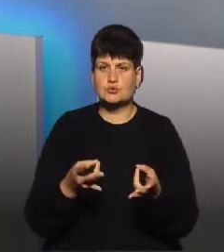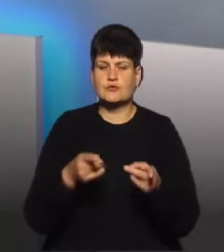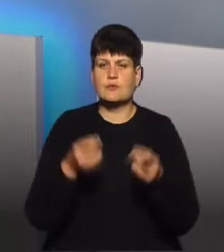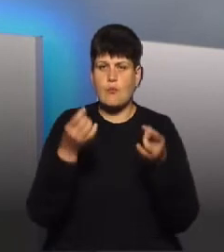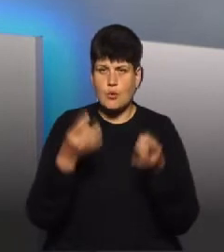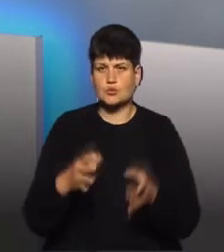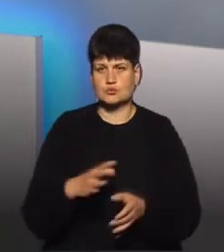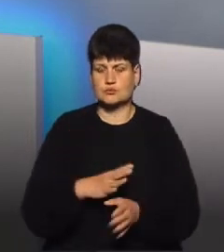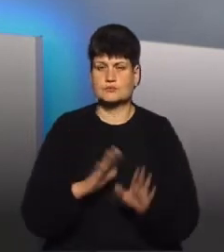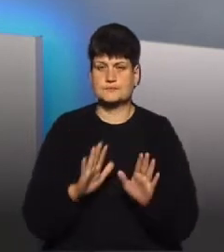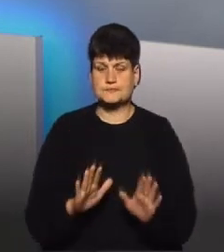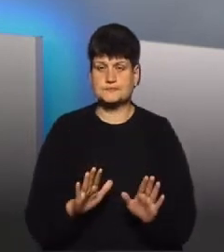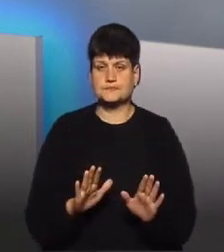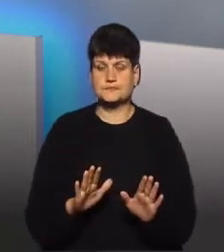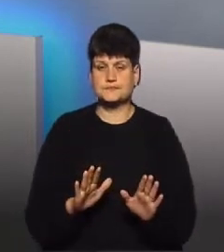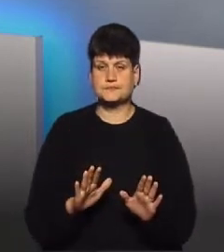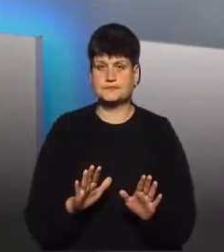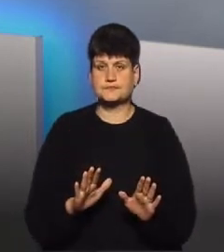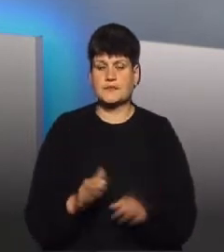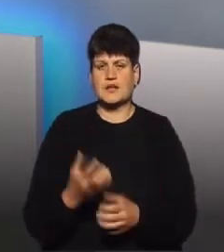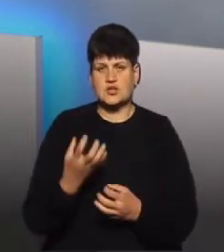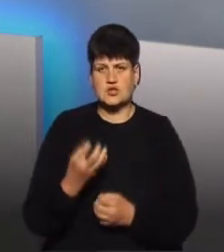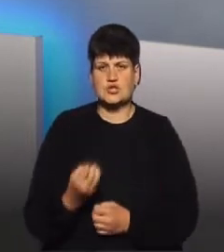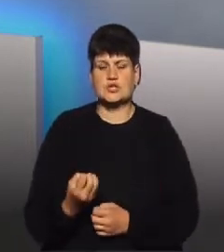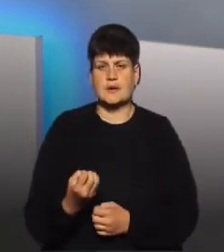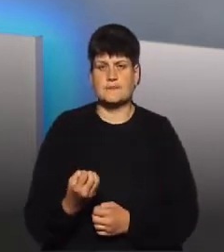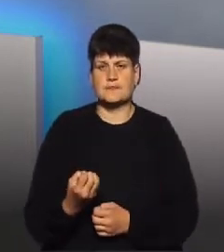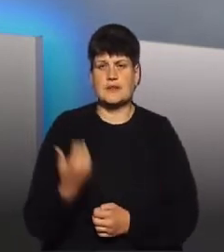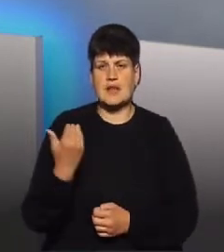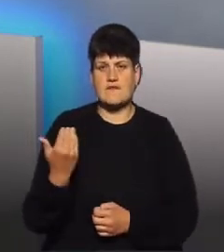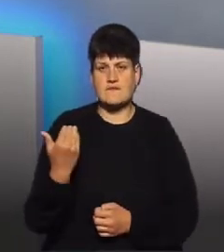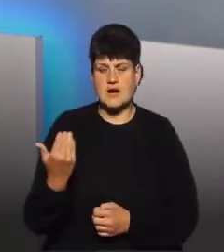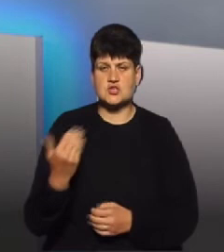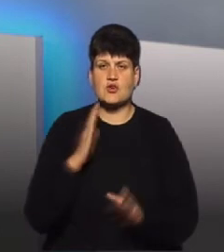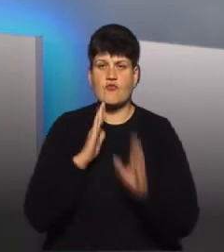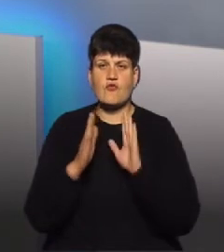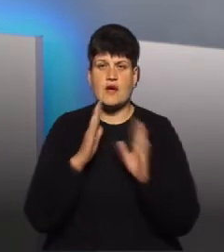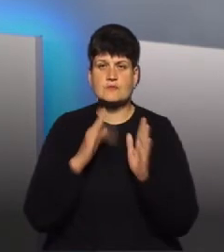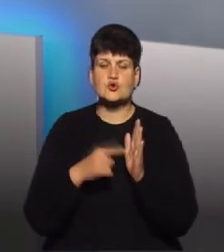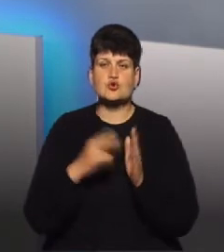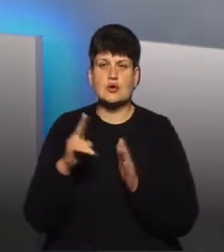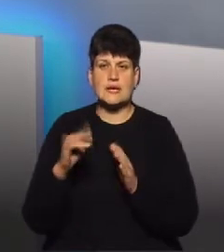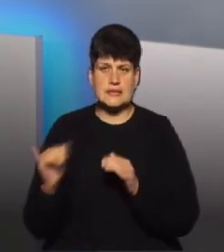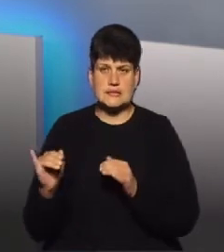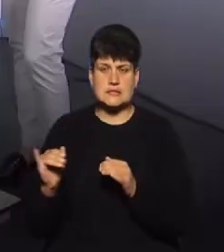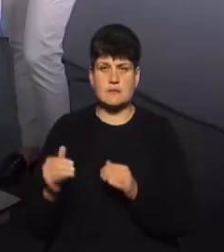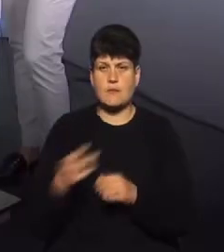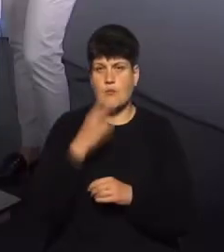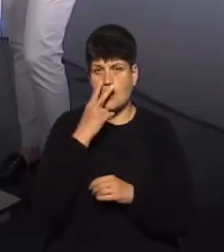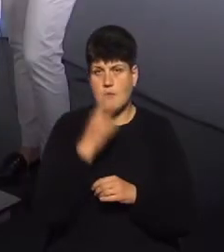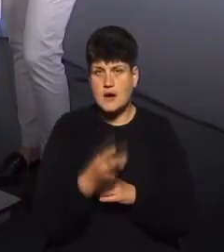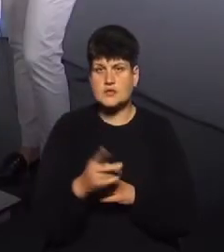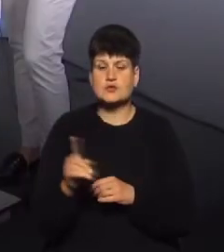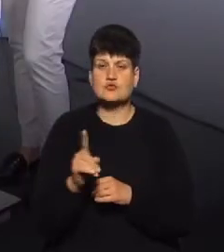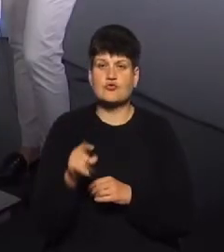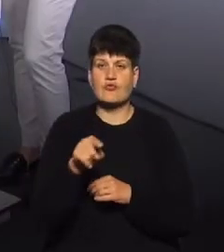І я ще от на вашій фейсбук-сторінці партії, та, побачив, що ви вимагаєте